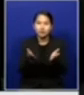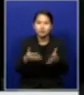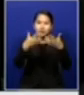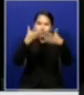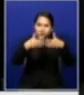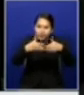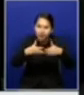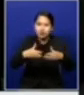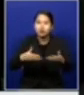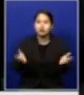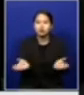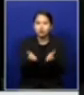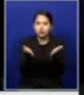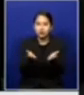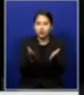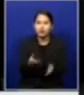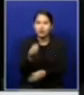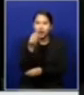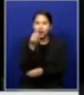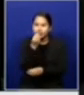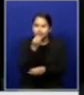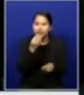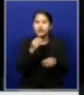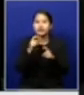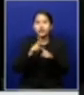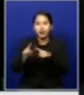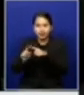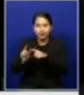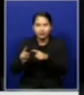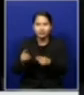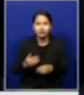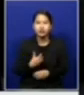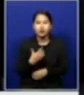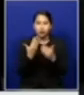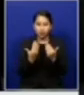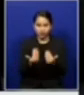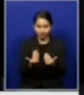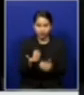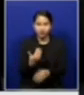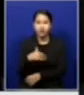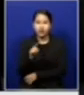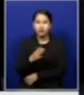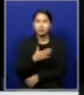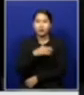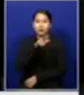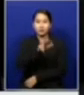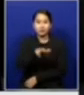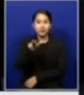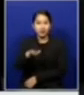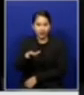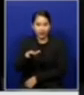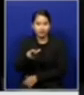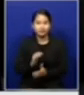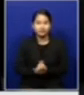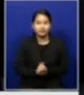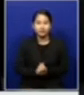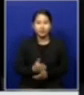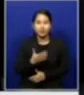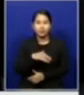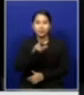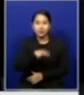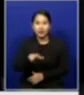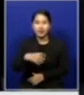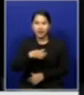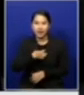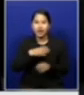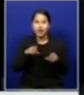งเสริมเรื่องอาหารปลอดภัยนะครับสิ่งเหล่านี้ก็กราบเรียนว่าพรรคเพื่อไทยเราอยากจะให้รัฐบา